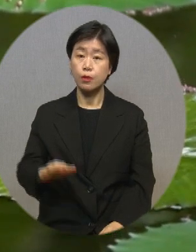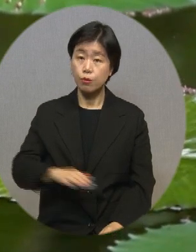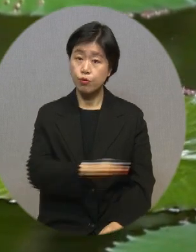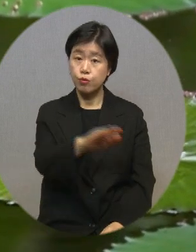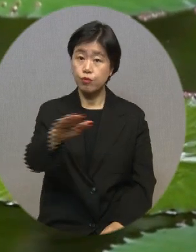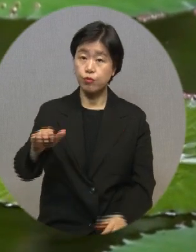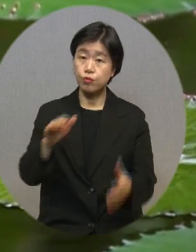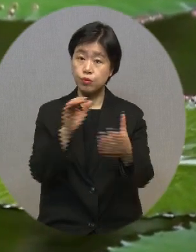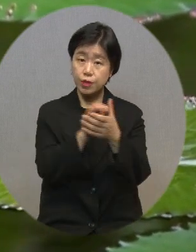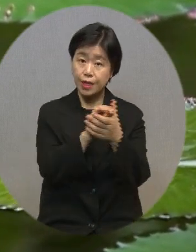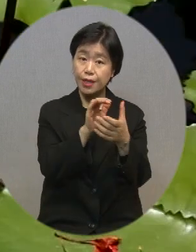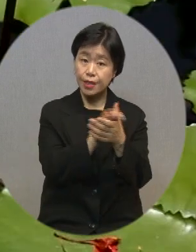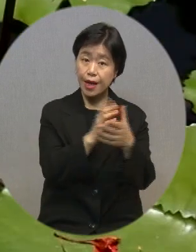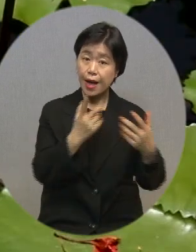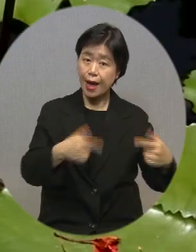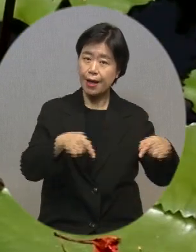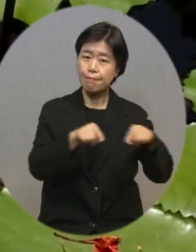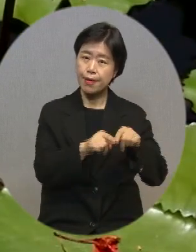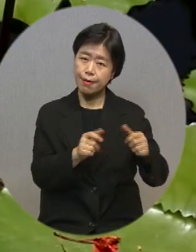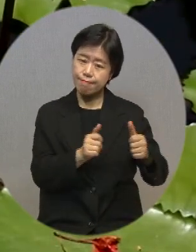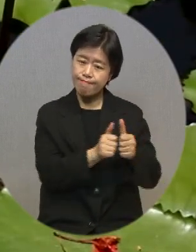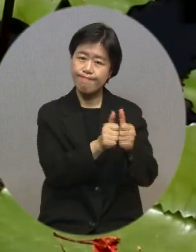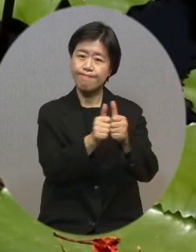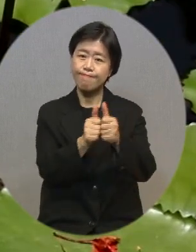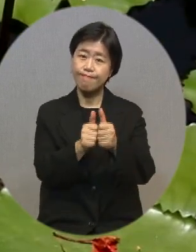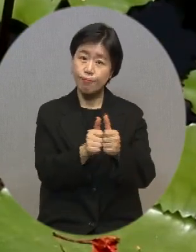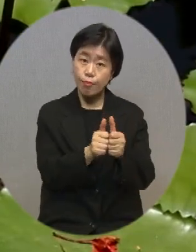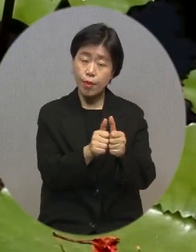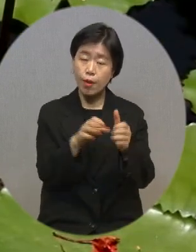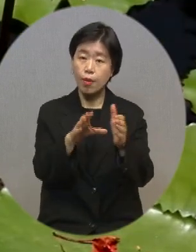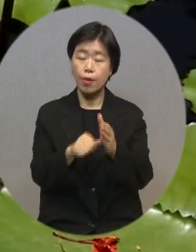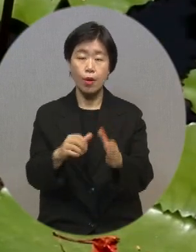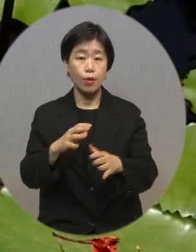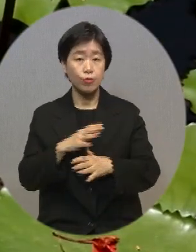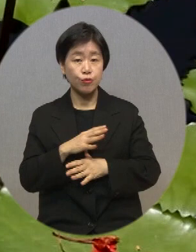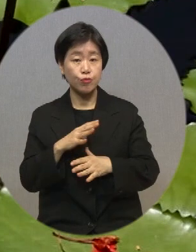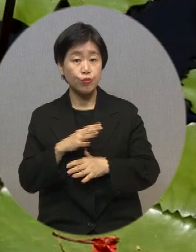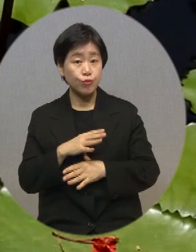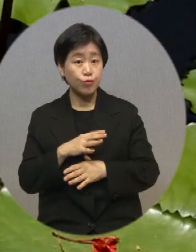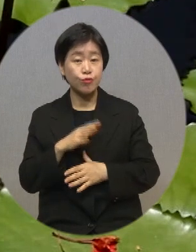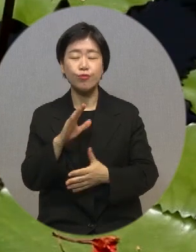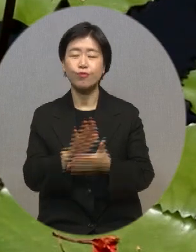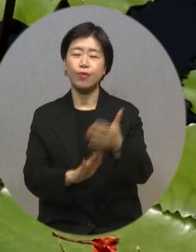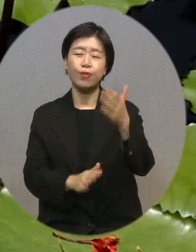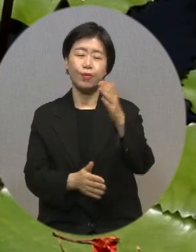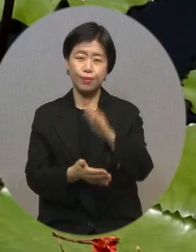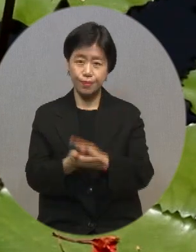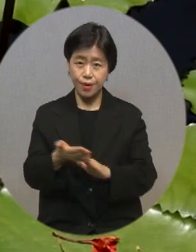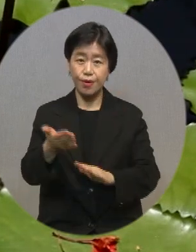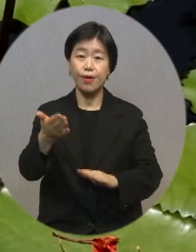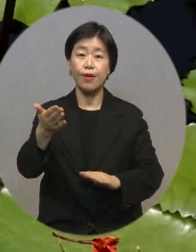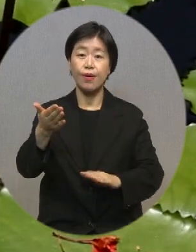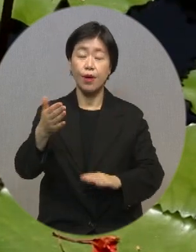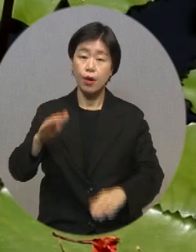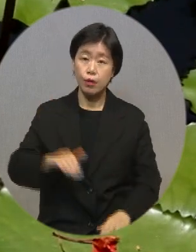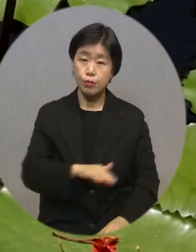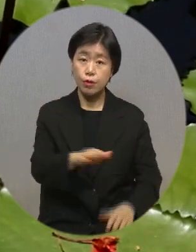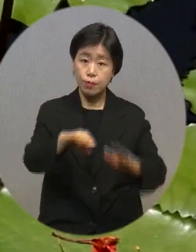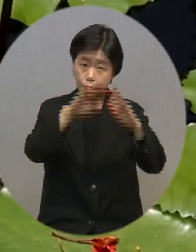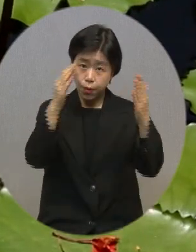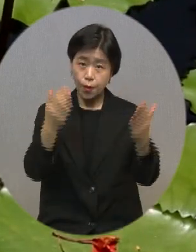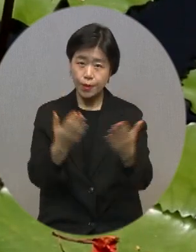우리의 친구들과 함께라면 두렵지 않아. 우리